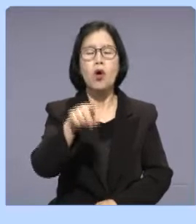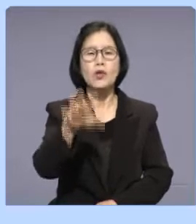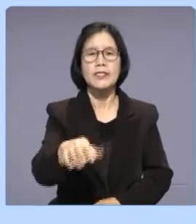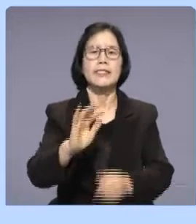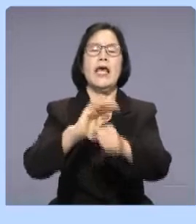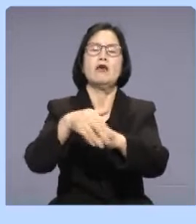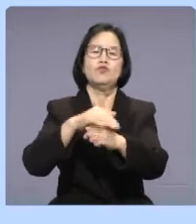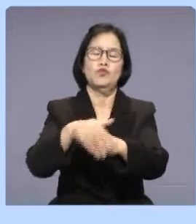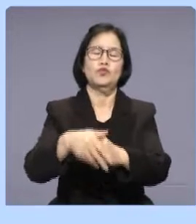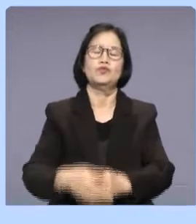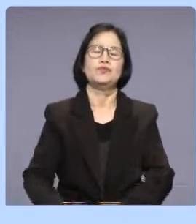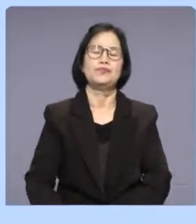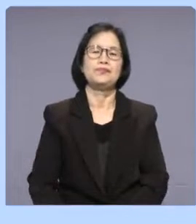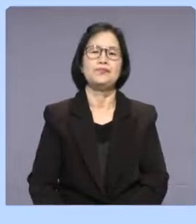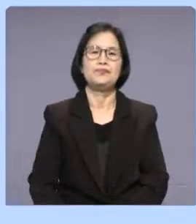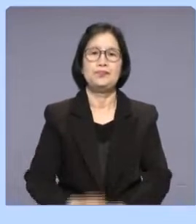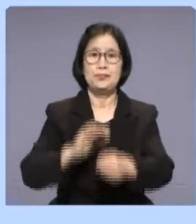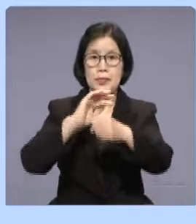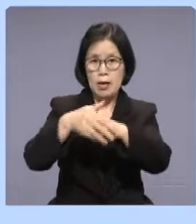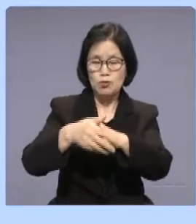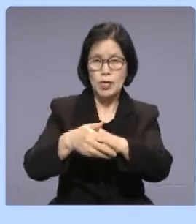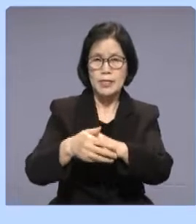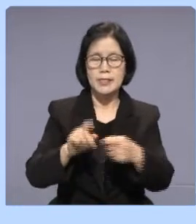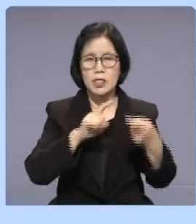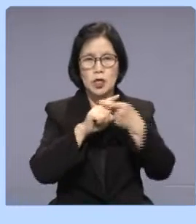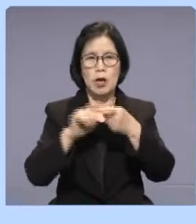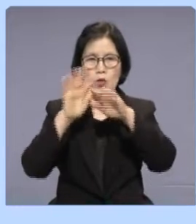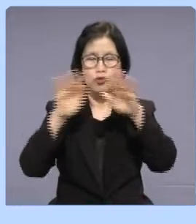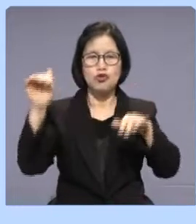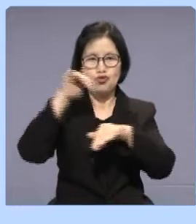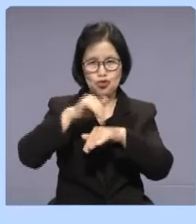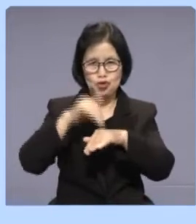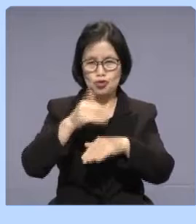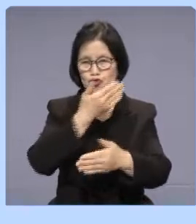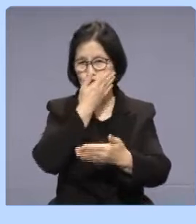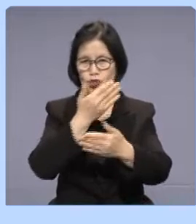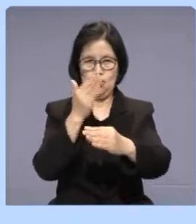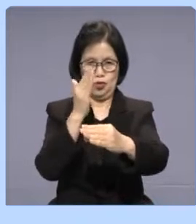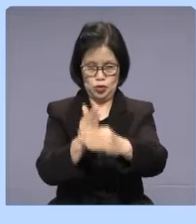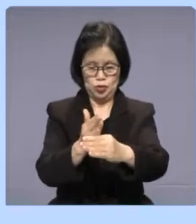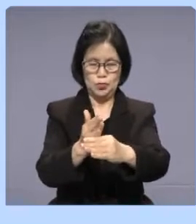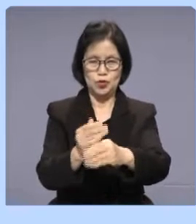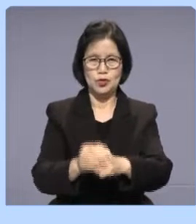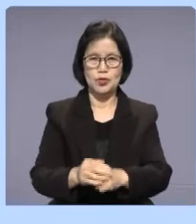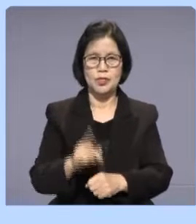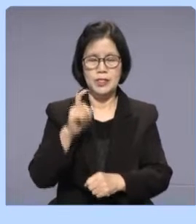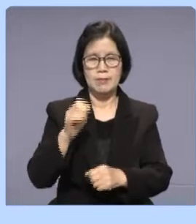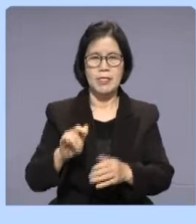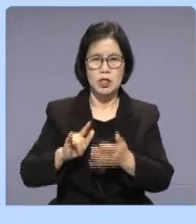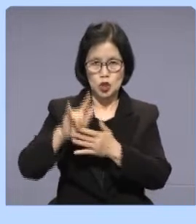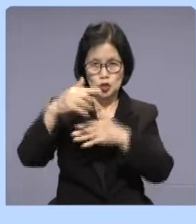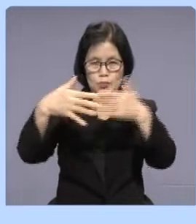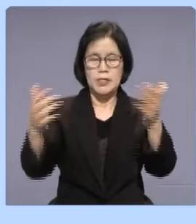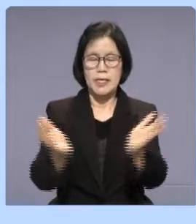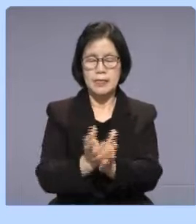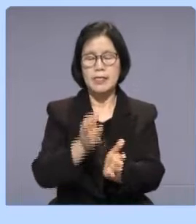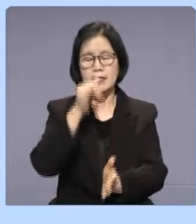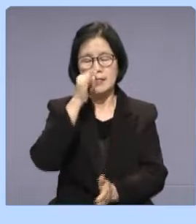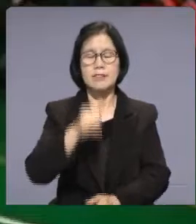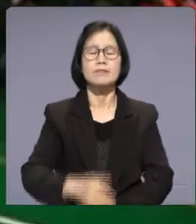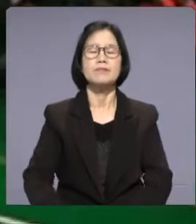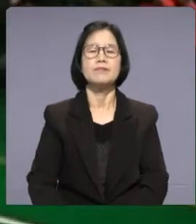대구입니다 대구에는 연합 공중 훈련 의 주요 거점 중 한 곳인 11 전투비행단 이 위치에